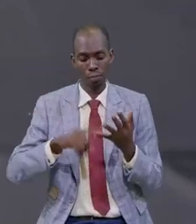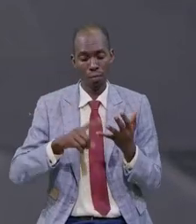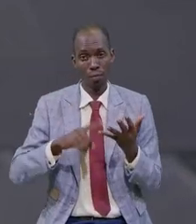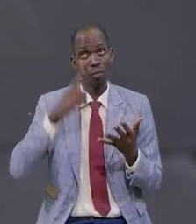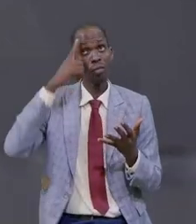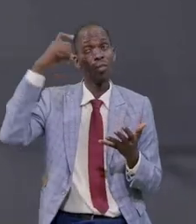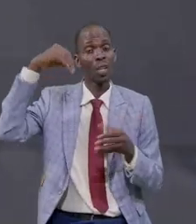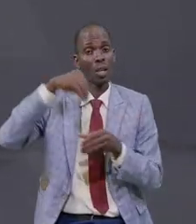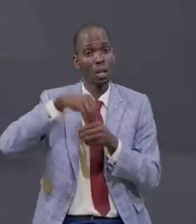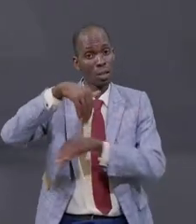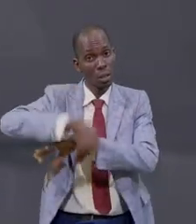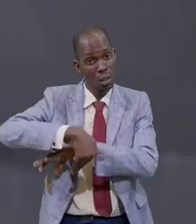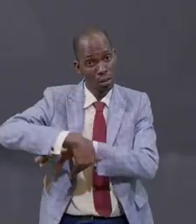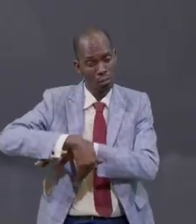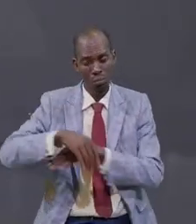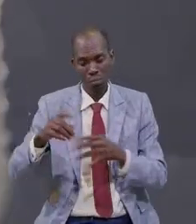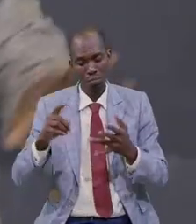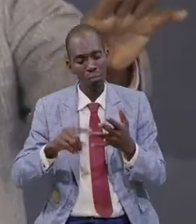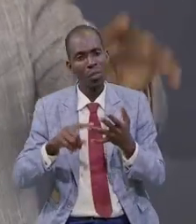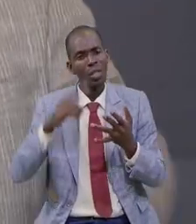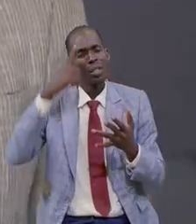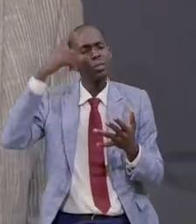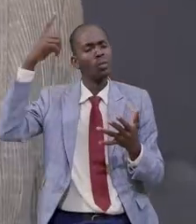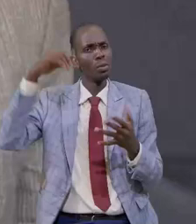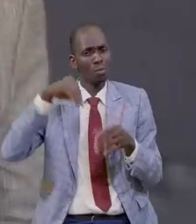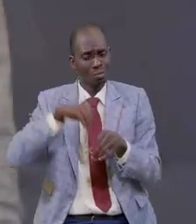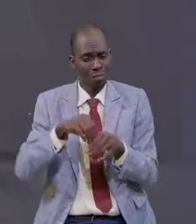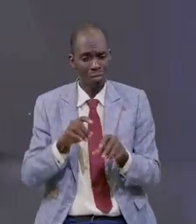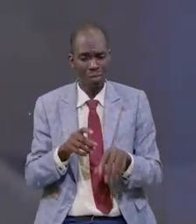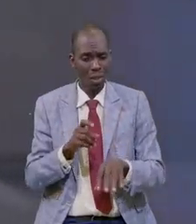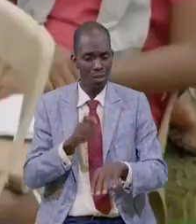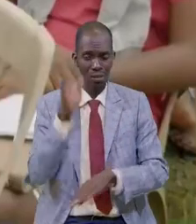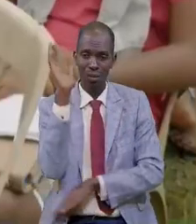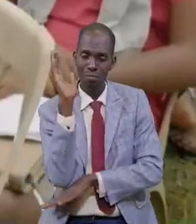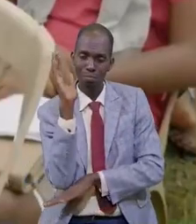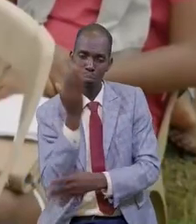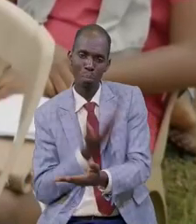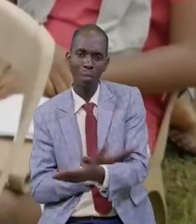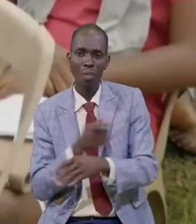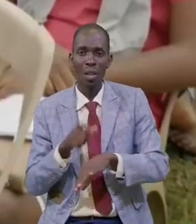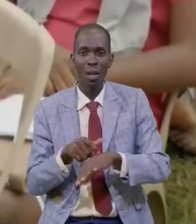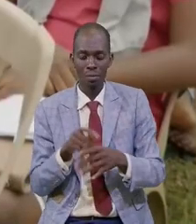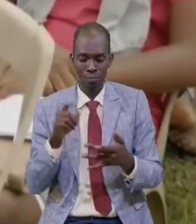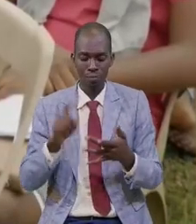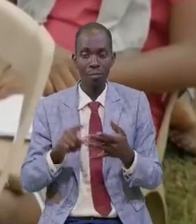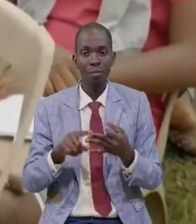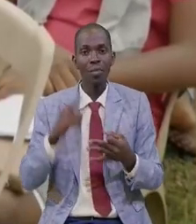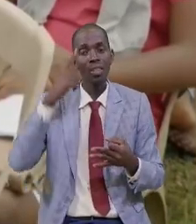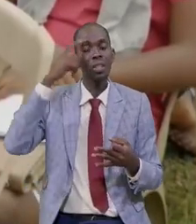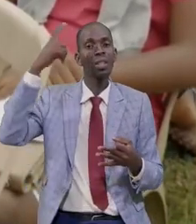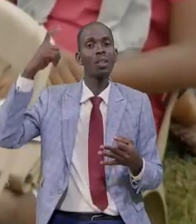le rêve dans la journée rêve pour l'éternité et Joseph